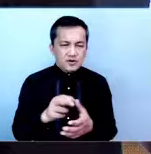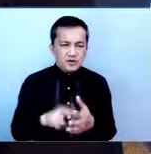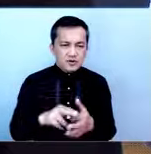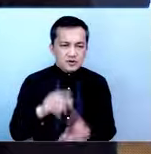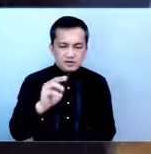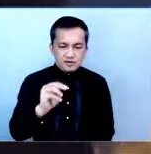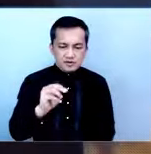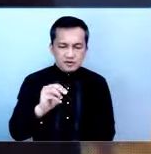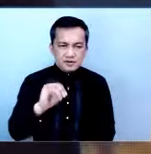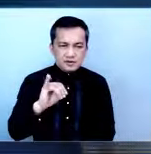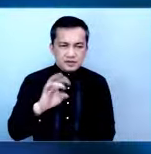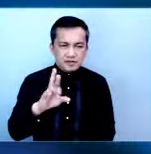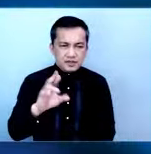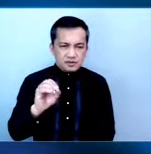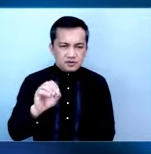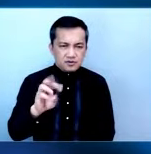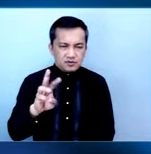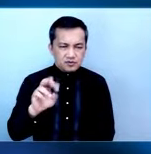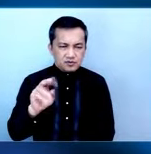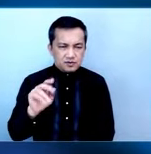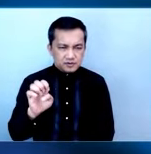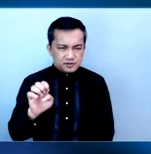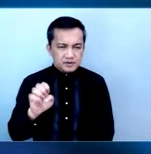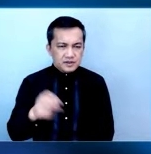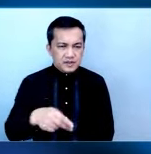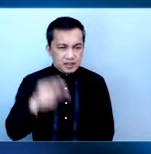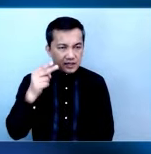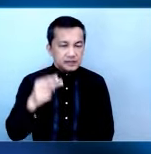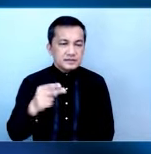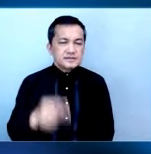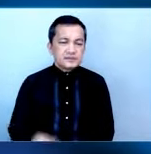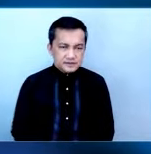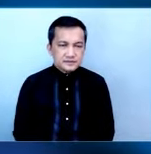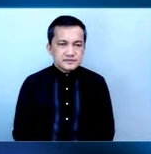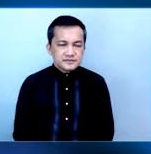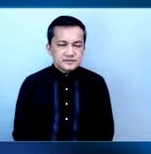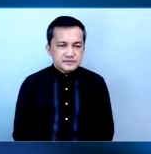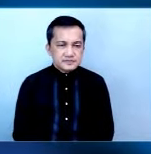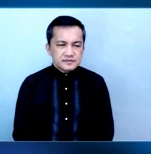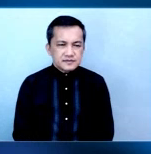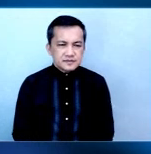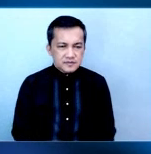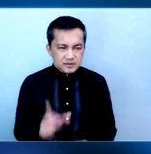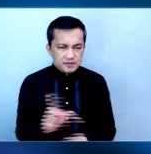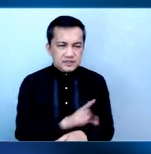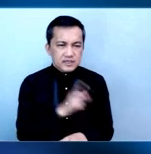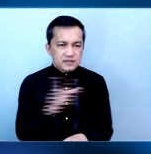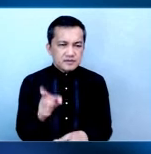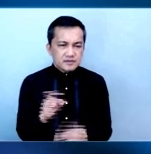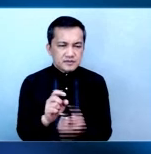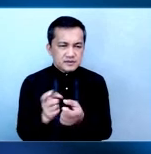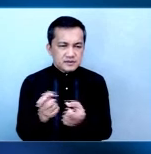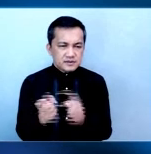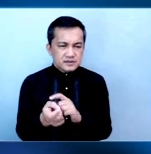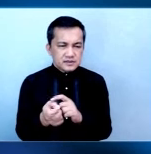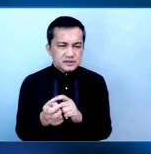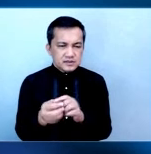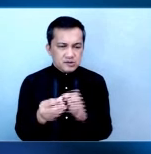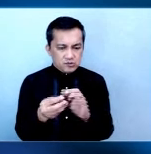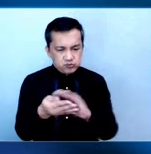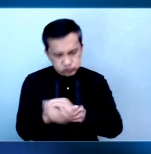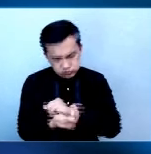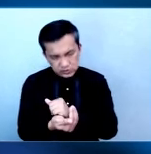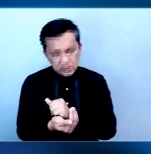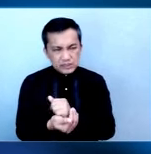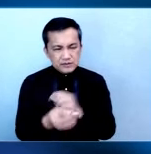high. 15 seconds lang na microwave? Yeah, on high po. Pag, on high. Opo. Kasi pag mas matagal po, mangyayari po, mag-fuse po siya lahat.